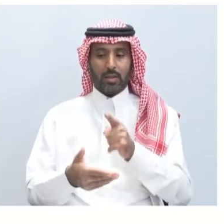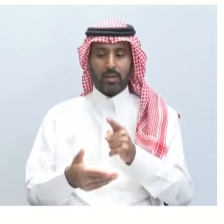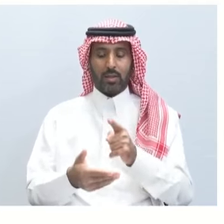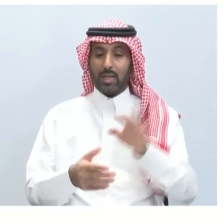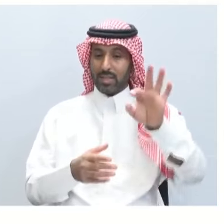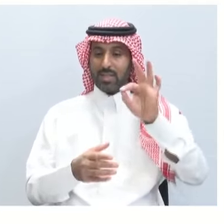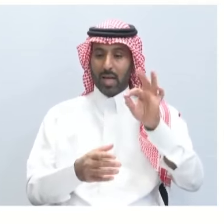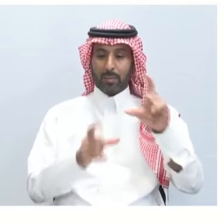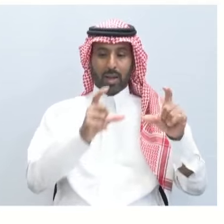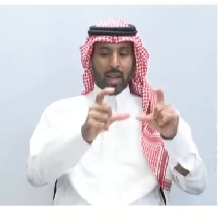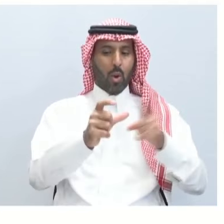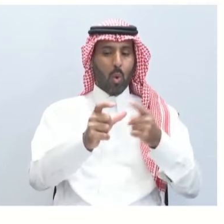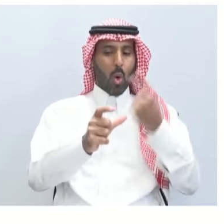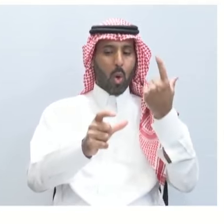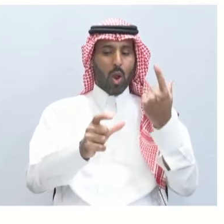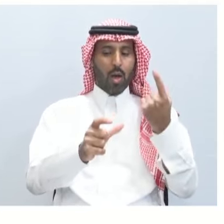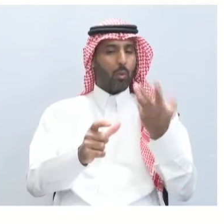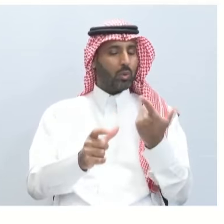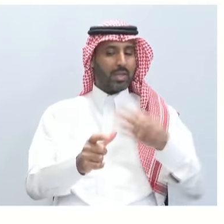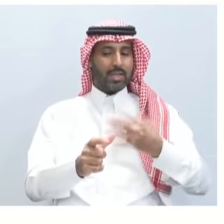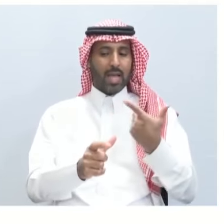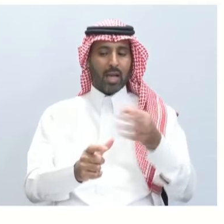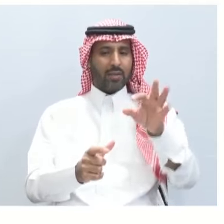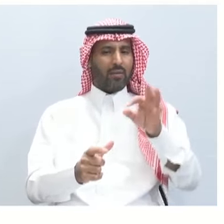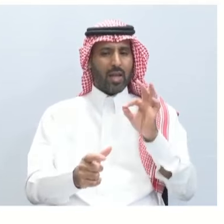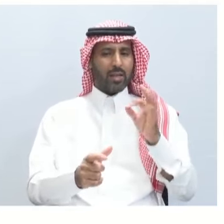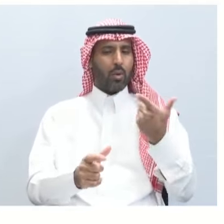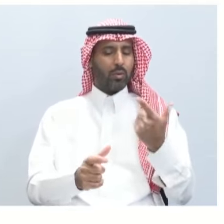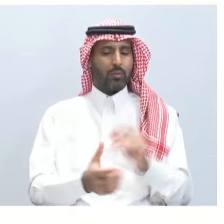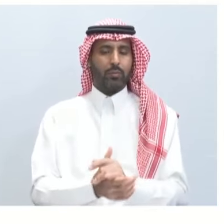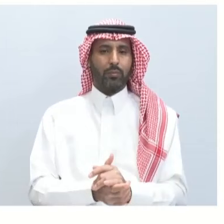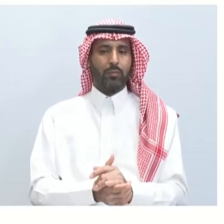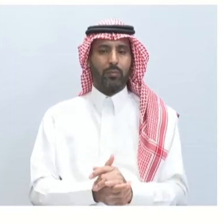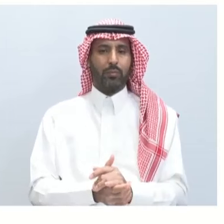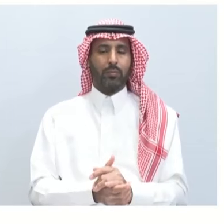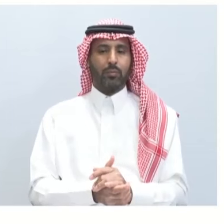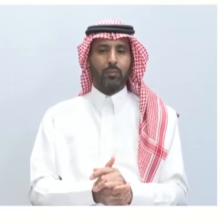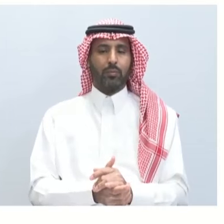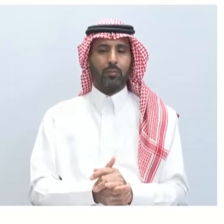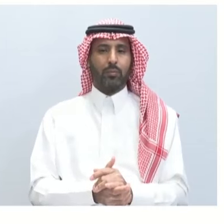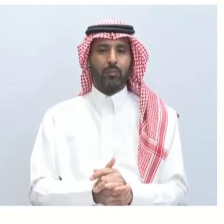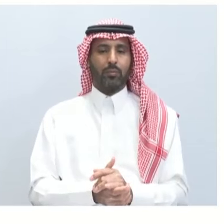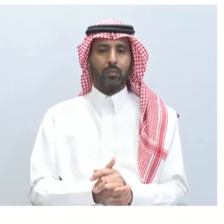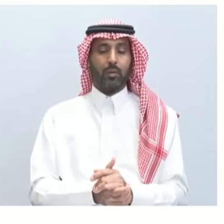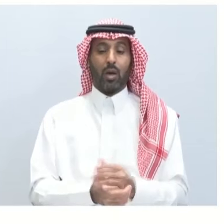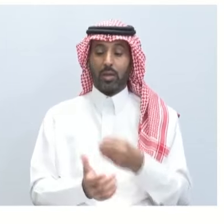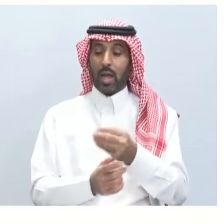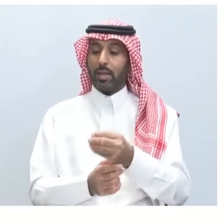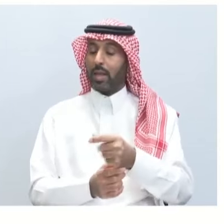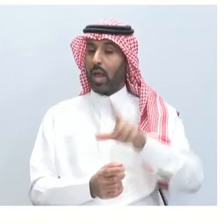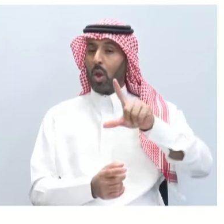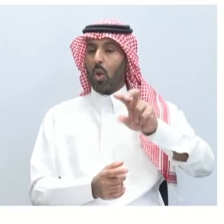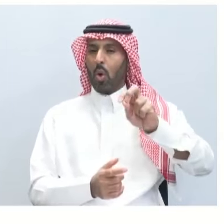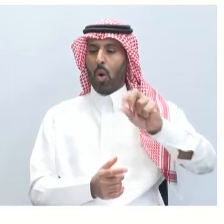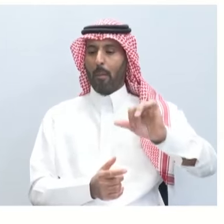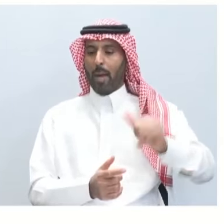نستخرج من هذه الايه الاولى من يستطيع ان يستخرج فائده من هذه الايه الاولى ولقد اتينا لقمان الحكمه